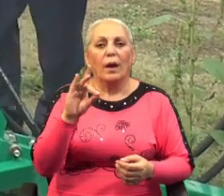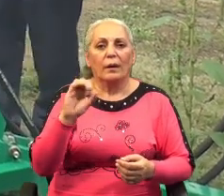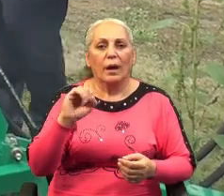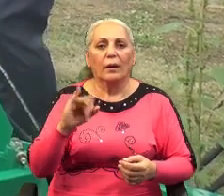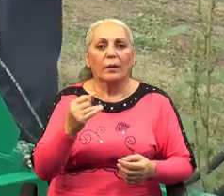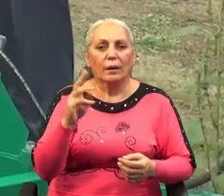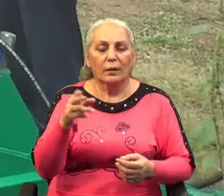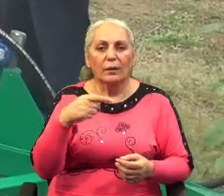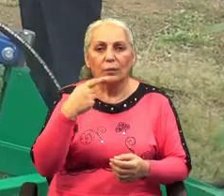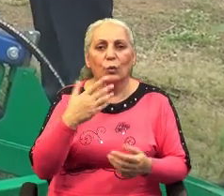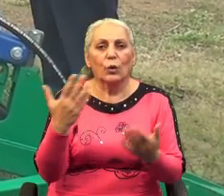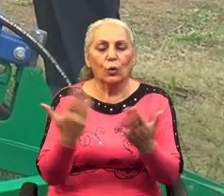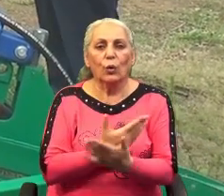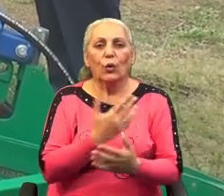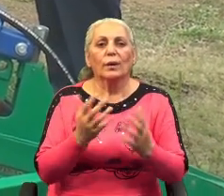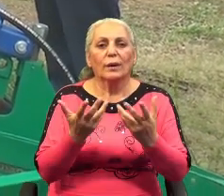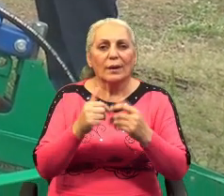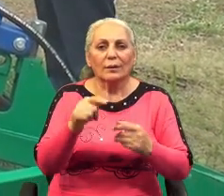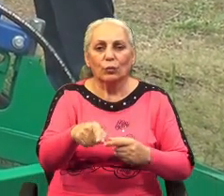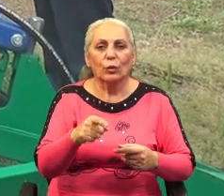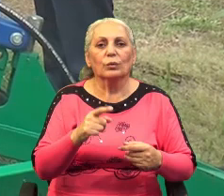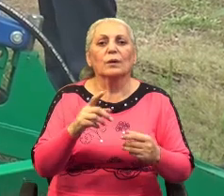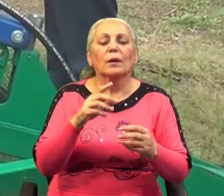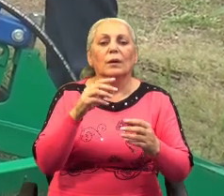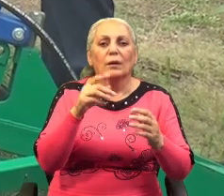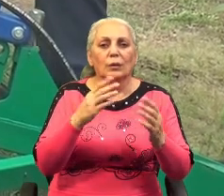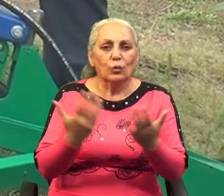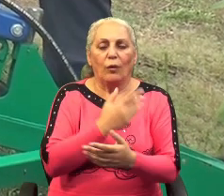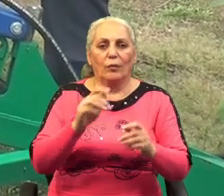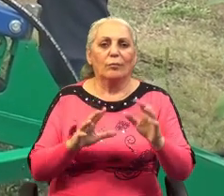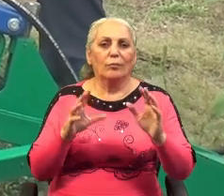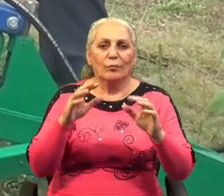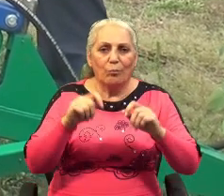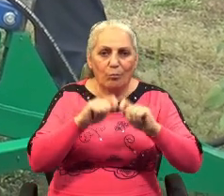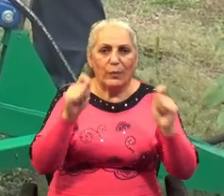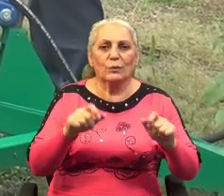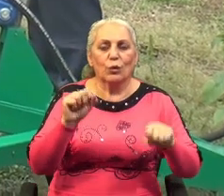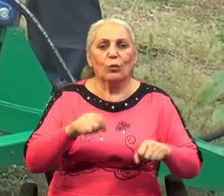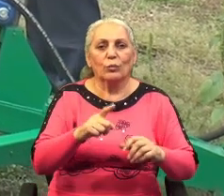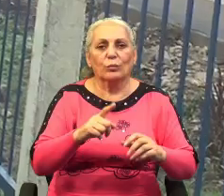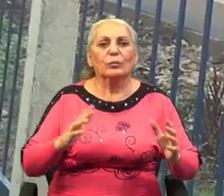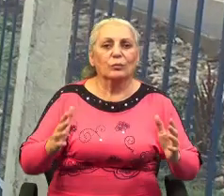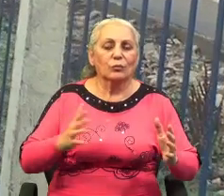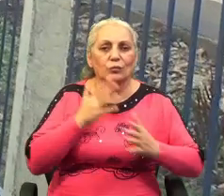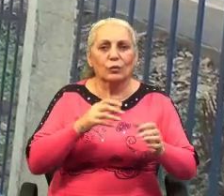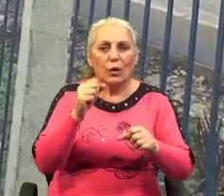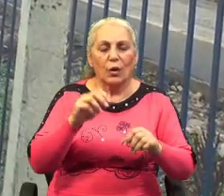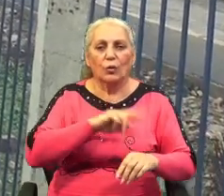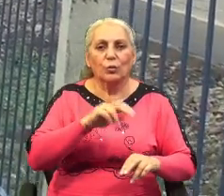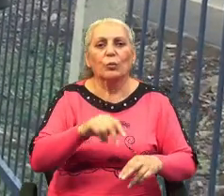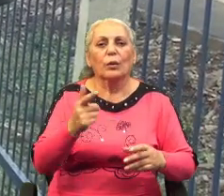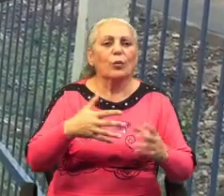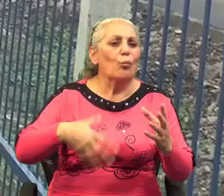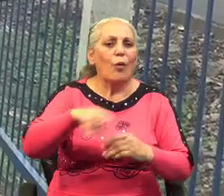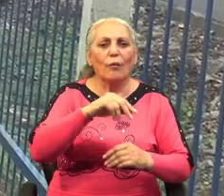է, որ նոր տեխնիկան նոր թափ կմտցնի խոշորացված բնակավայրի գյուղատնտեսության մեջ։ Այս հարցում նաև բնակիչներն են համակարծիք։ Ինչ